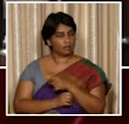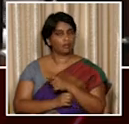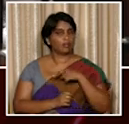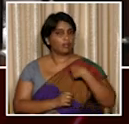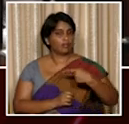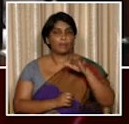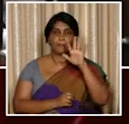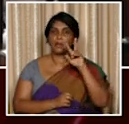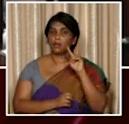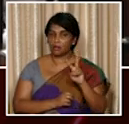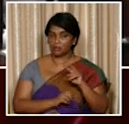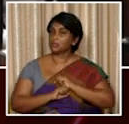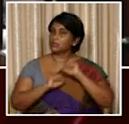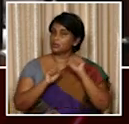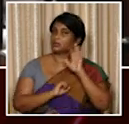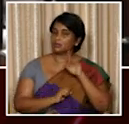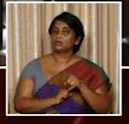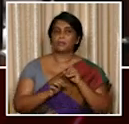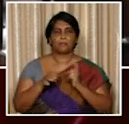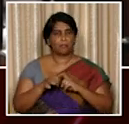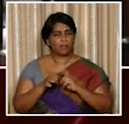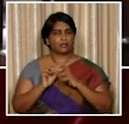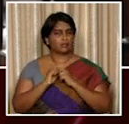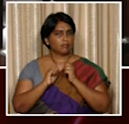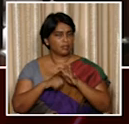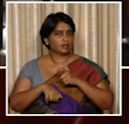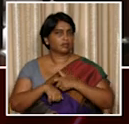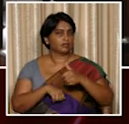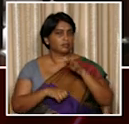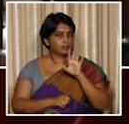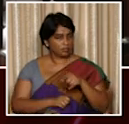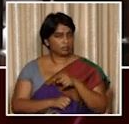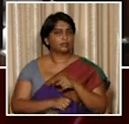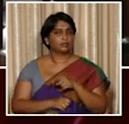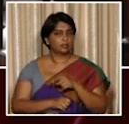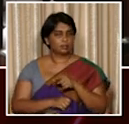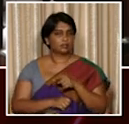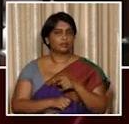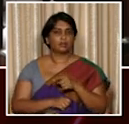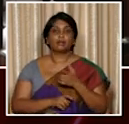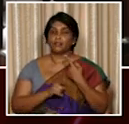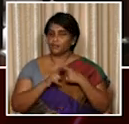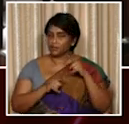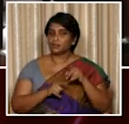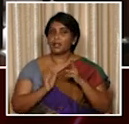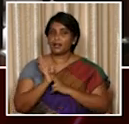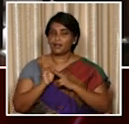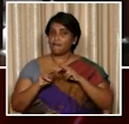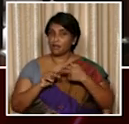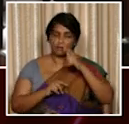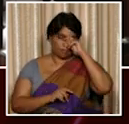காலத்திலே இந்த சபை அமர்வுகளை நடத்துவதில் நரேந்திர பெர்னாண்டோ அவர்களுடைய பங்களிப்புகளை இந்த